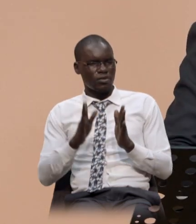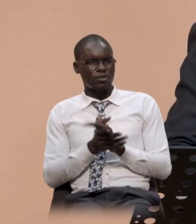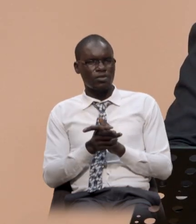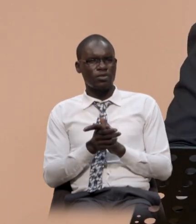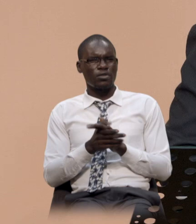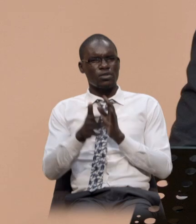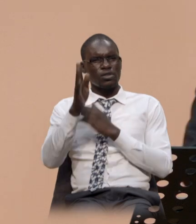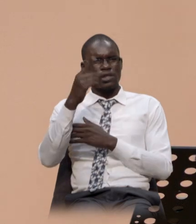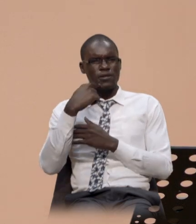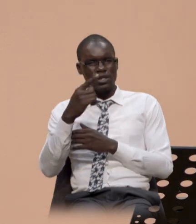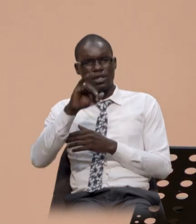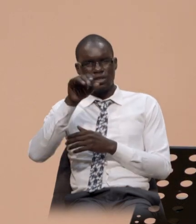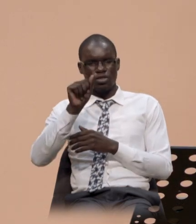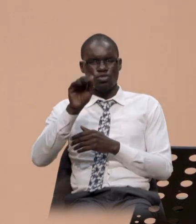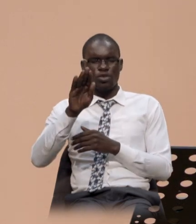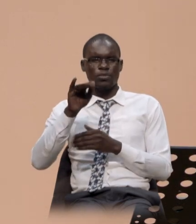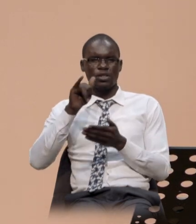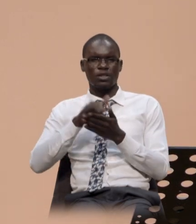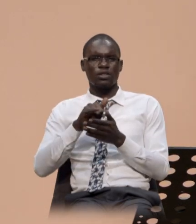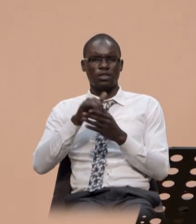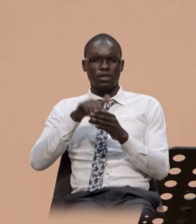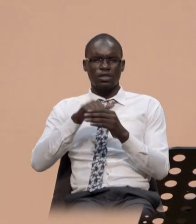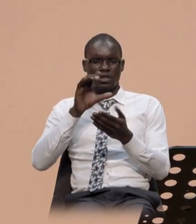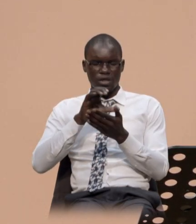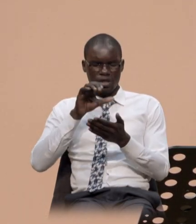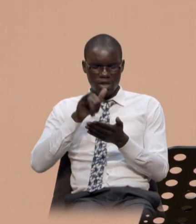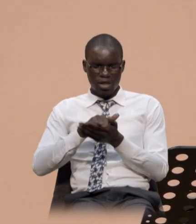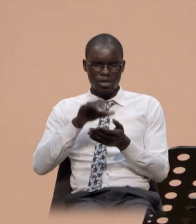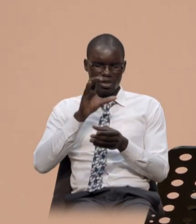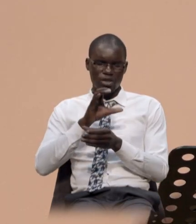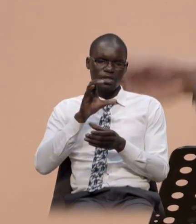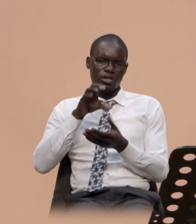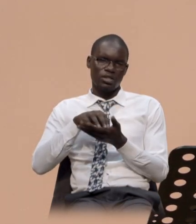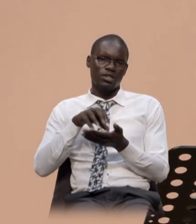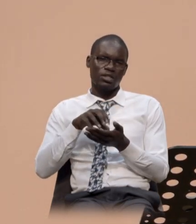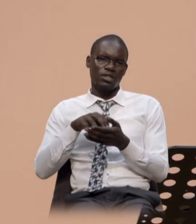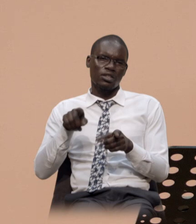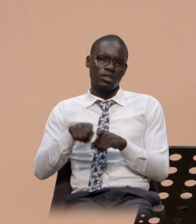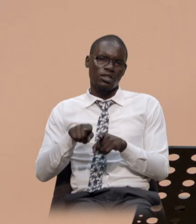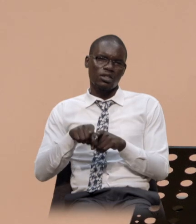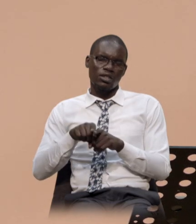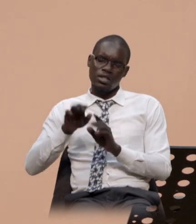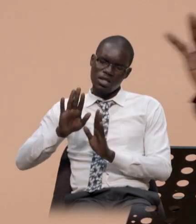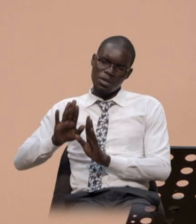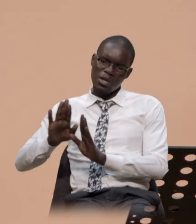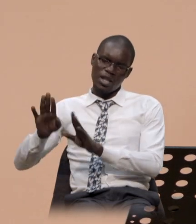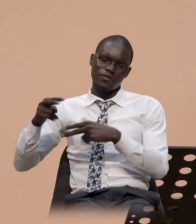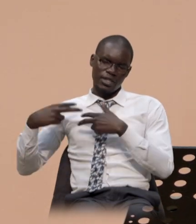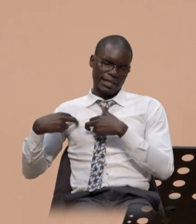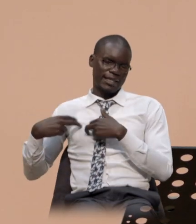Mungu anamuelezea Ayubu akisema ya kwamba katika hali hiyo Ayubu ni mtu ambaye ametupilia mbali